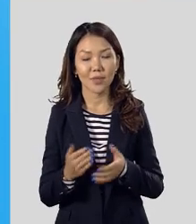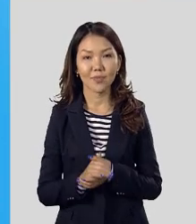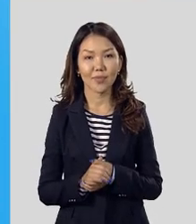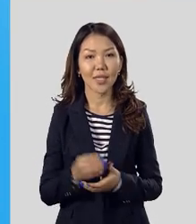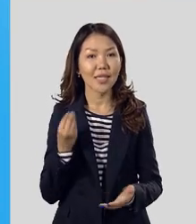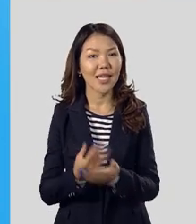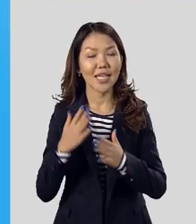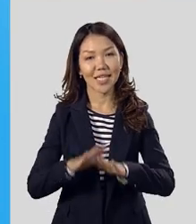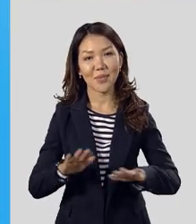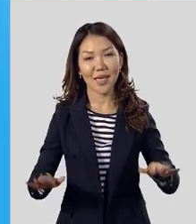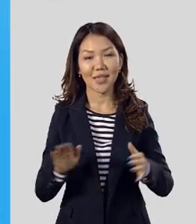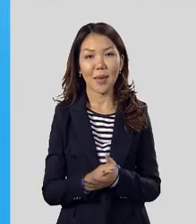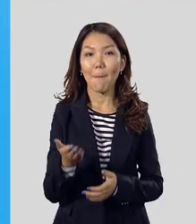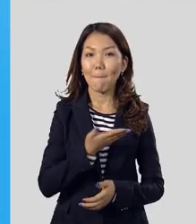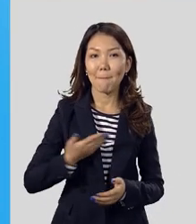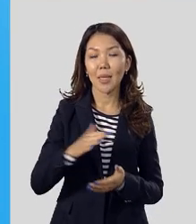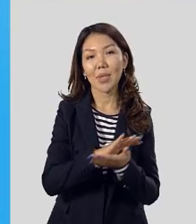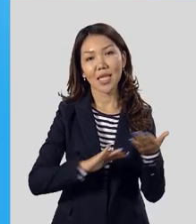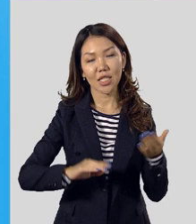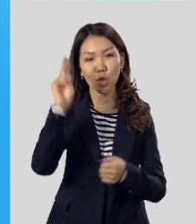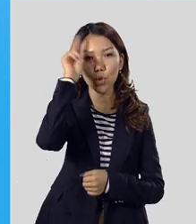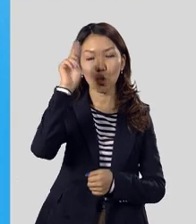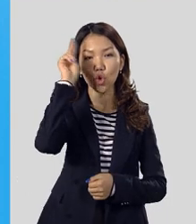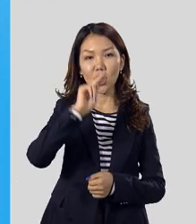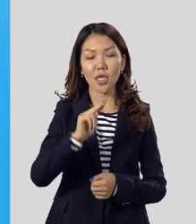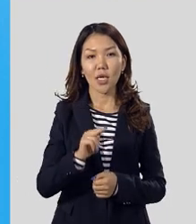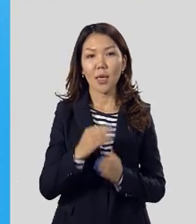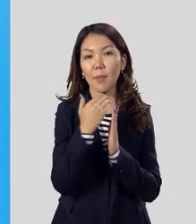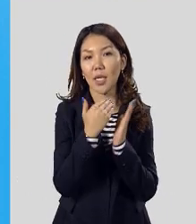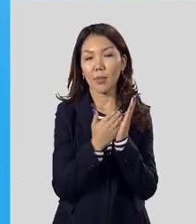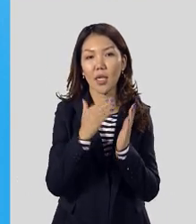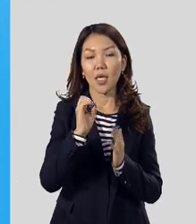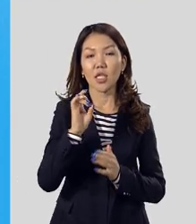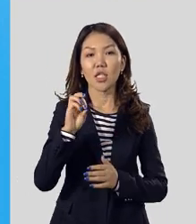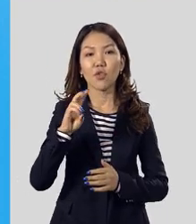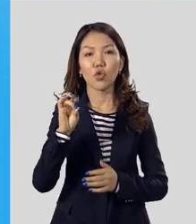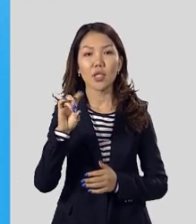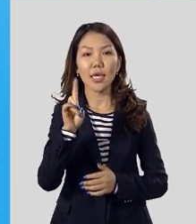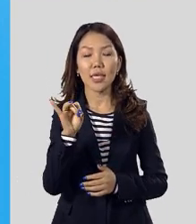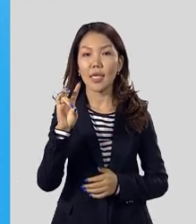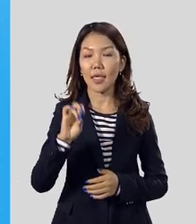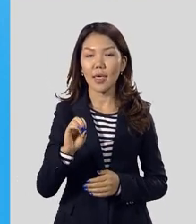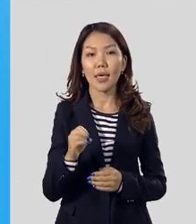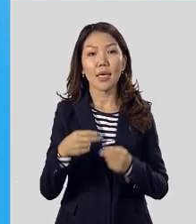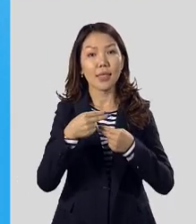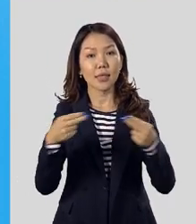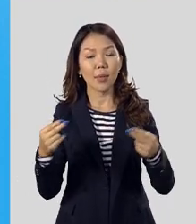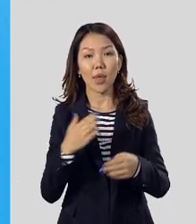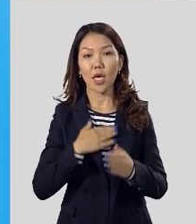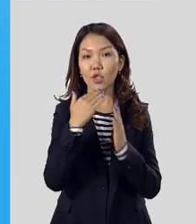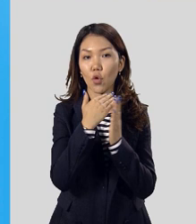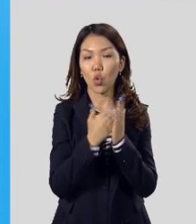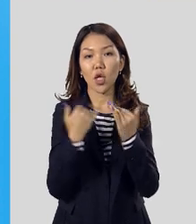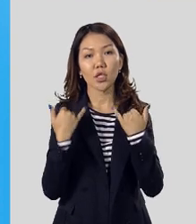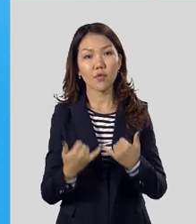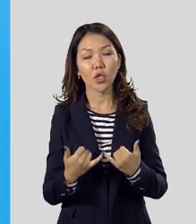Здравствуйте, дорогие ребята! Мы продолжаем изучение предмета естествознания. Тема нашего урока